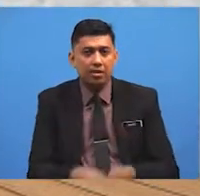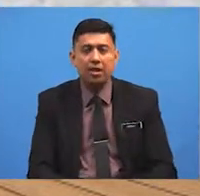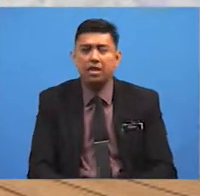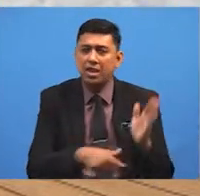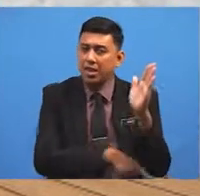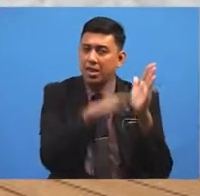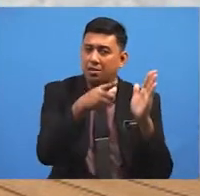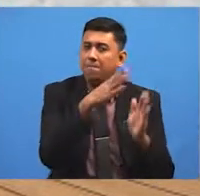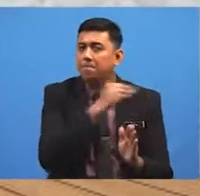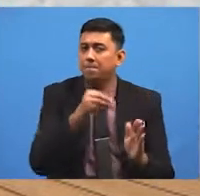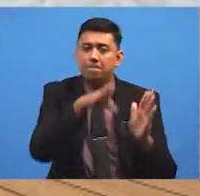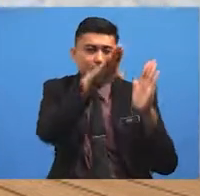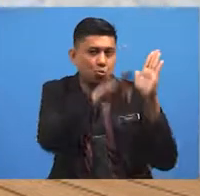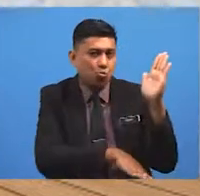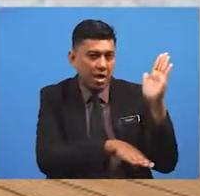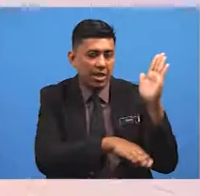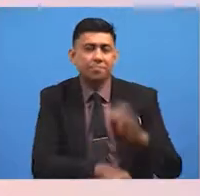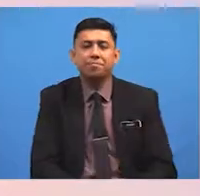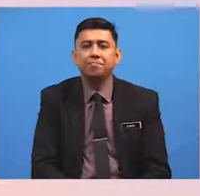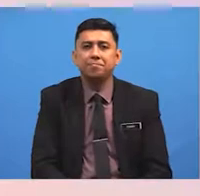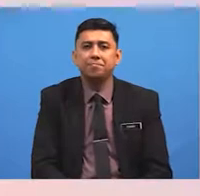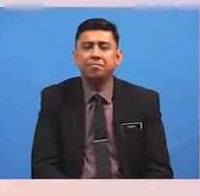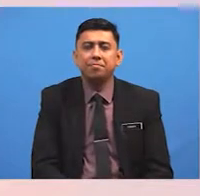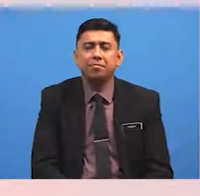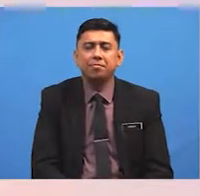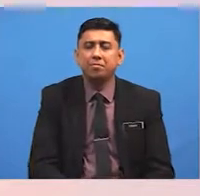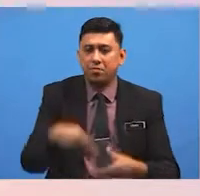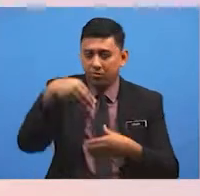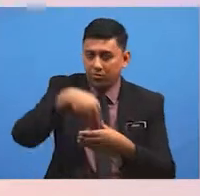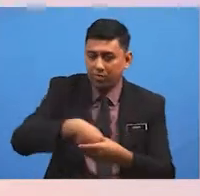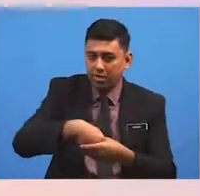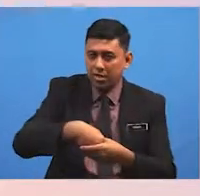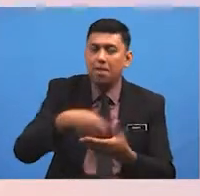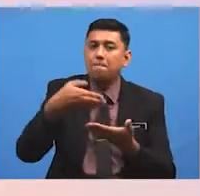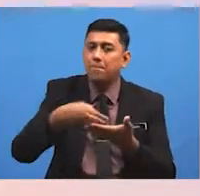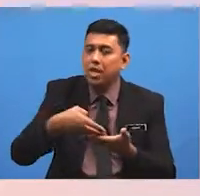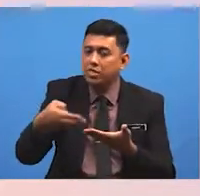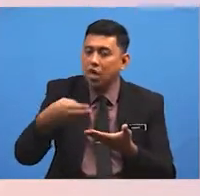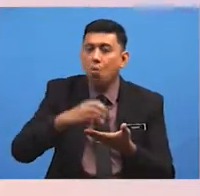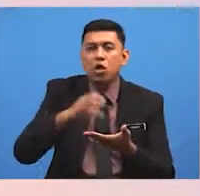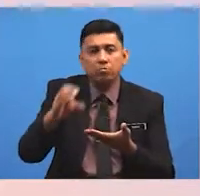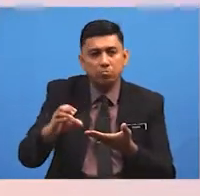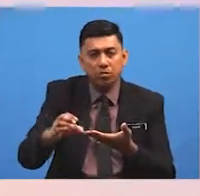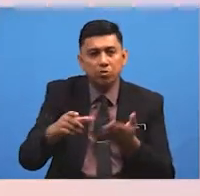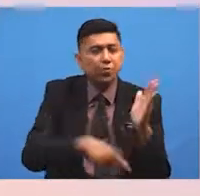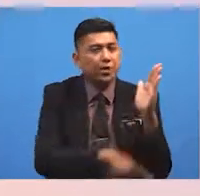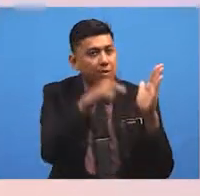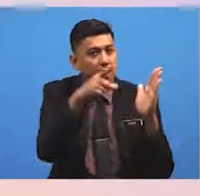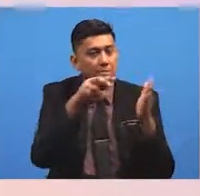lebihan dan kurangnya dalam belanjawan tunai lebihan